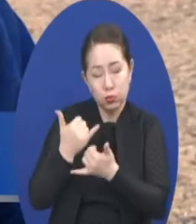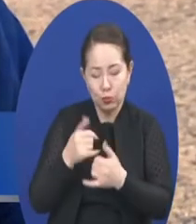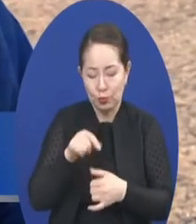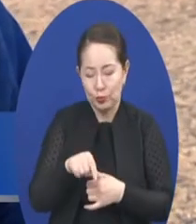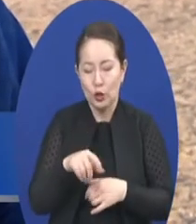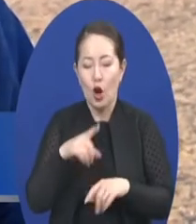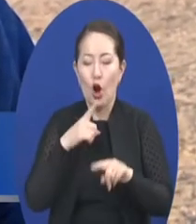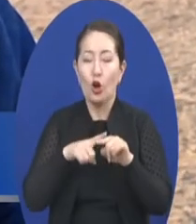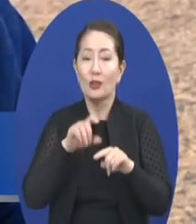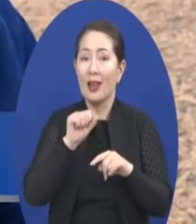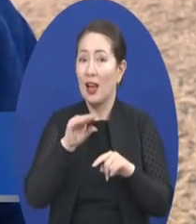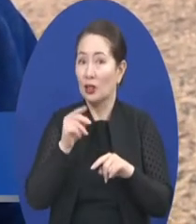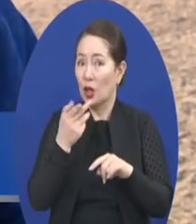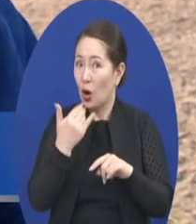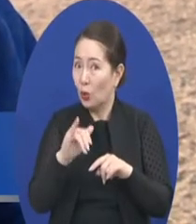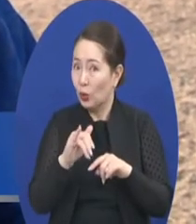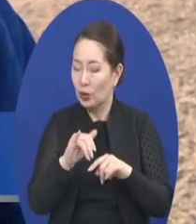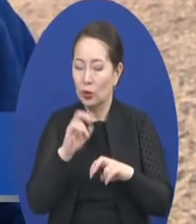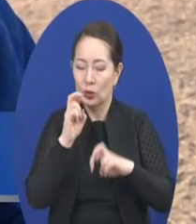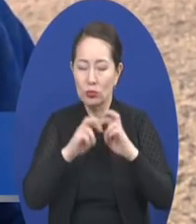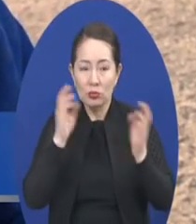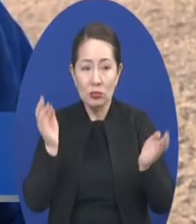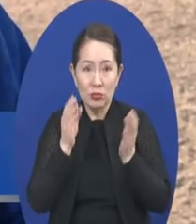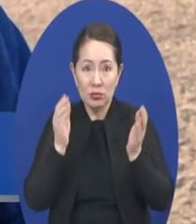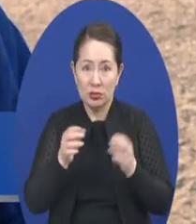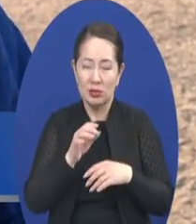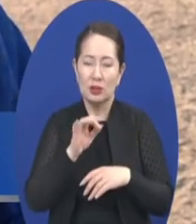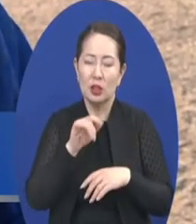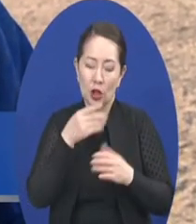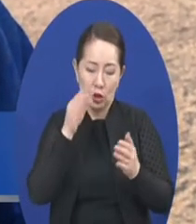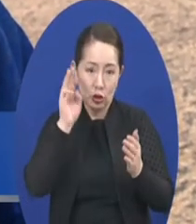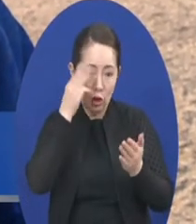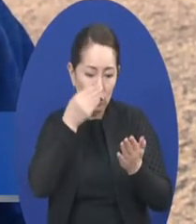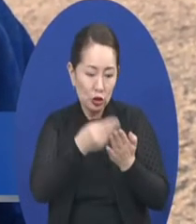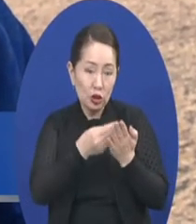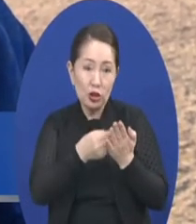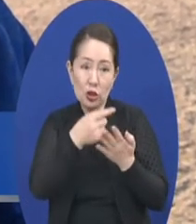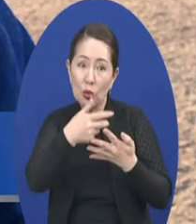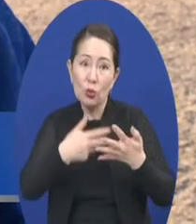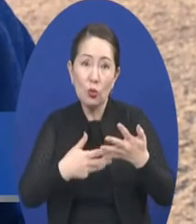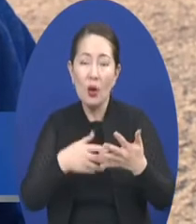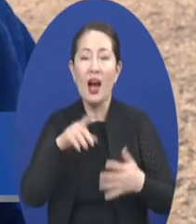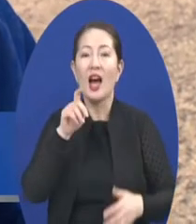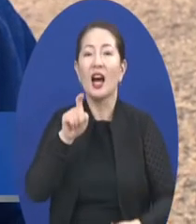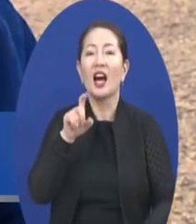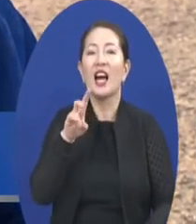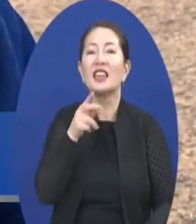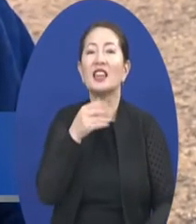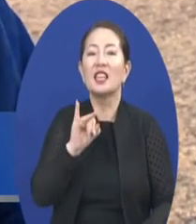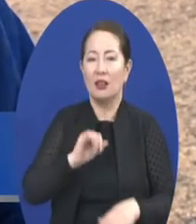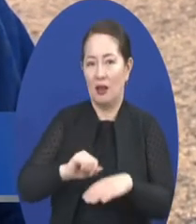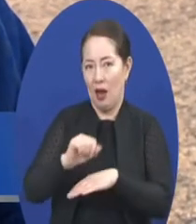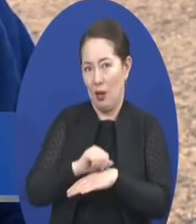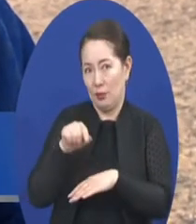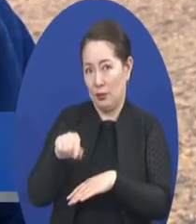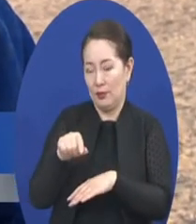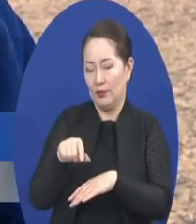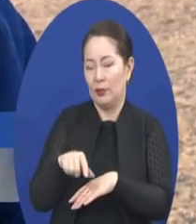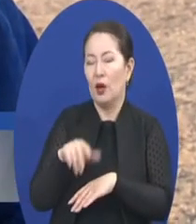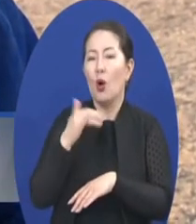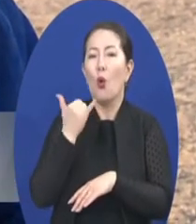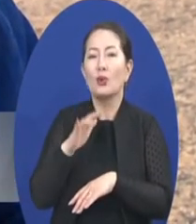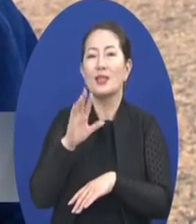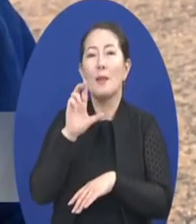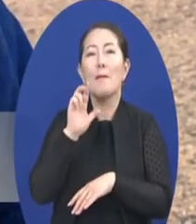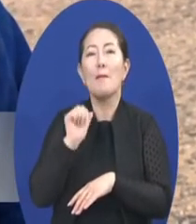ахуй үйлдвэрлэл бол эрчимтэй одоо гэж байгаа. Үний тодорхой шиг бол манай Хинтээ аймгаас энэ усан